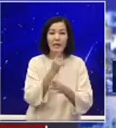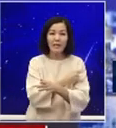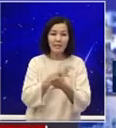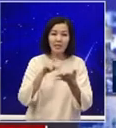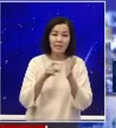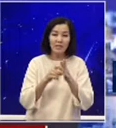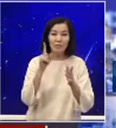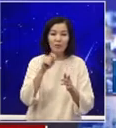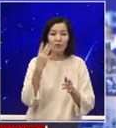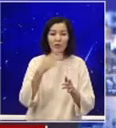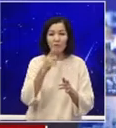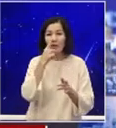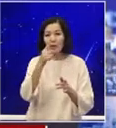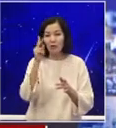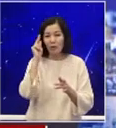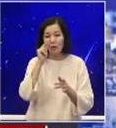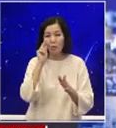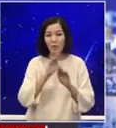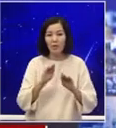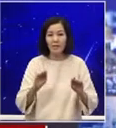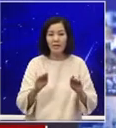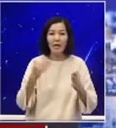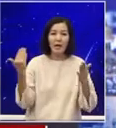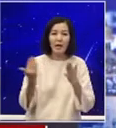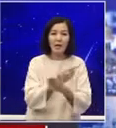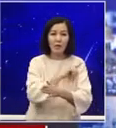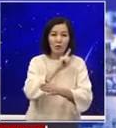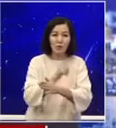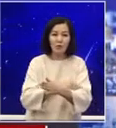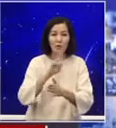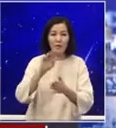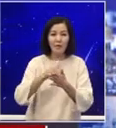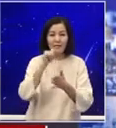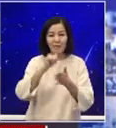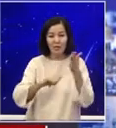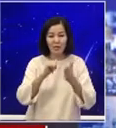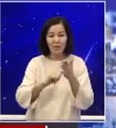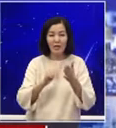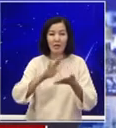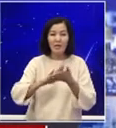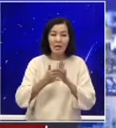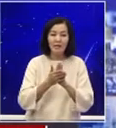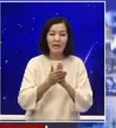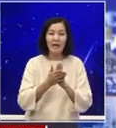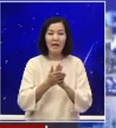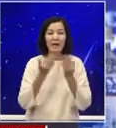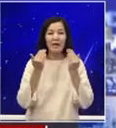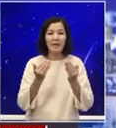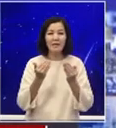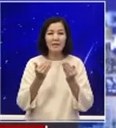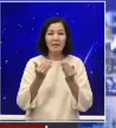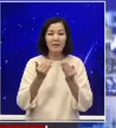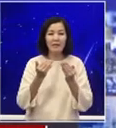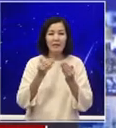ал 145-і қашықтан оқитындар. Дерттің қайта күшеюінің басты себебі халық эпидахуалға қарамай санитарлық